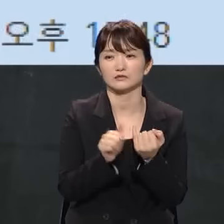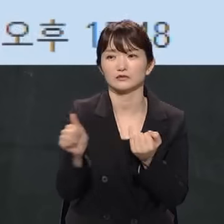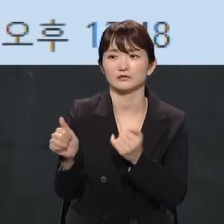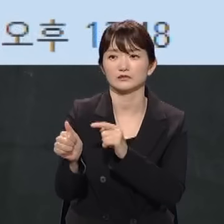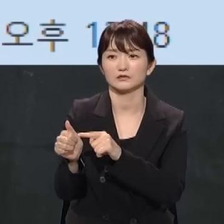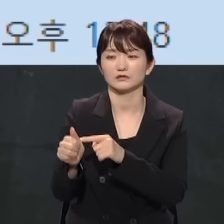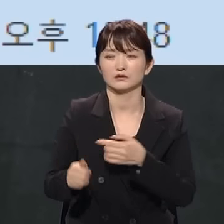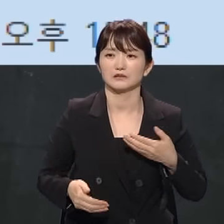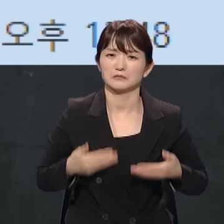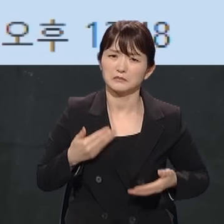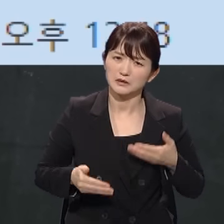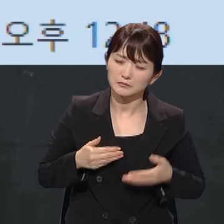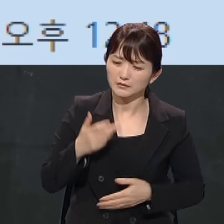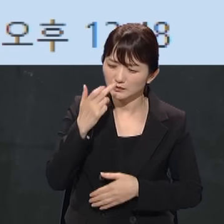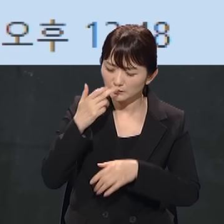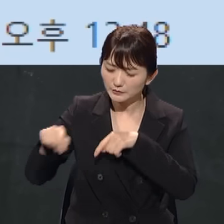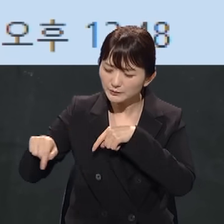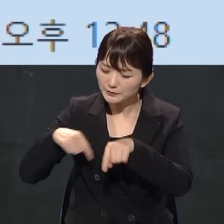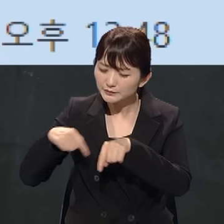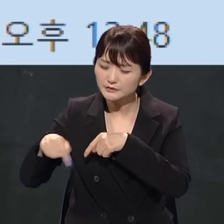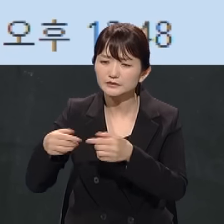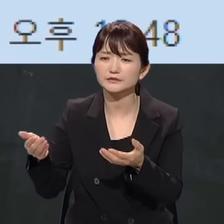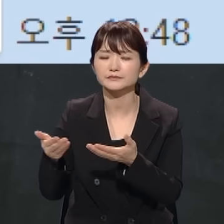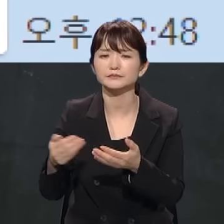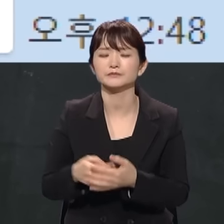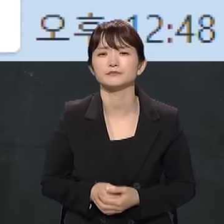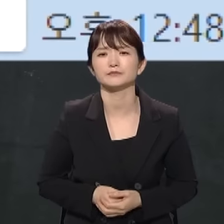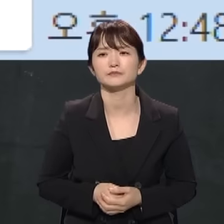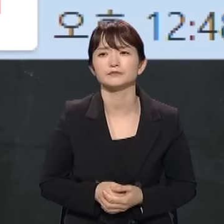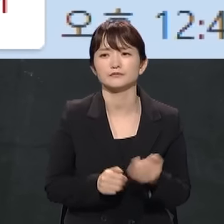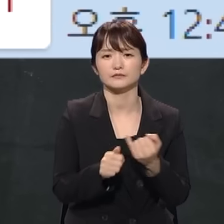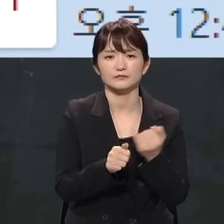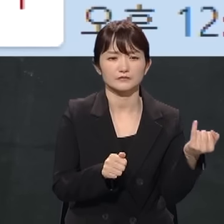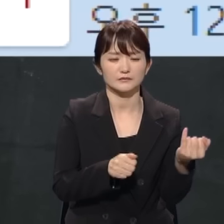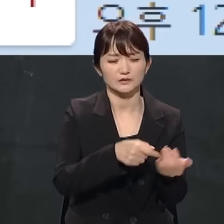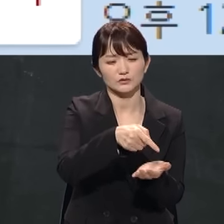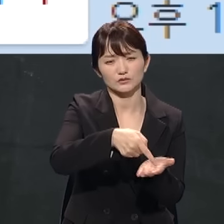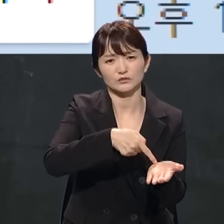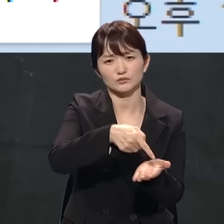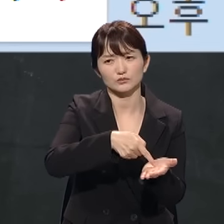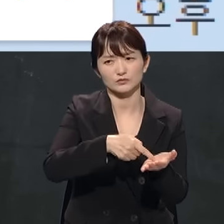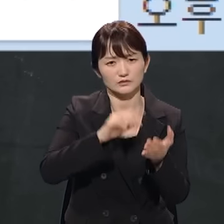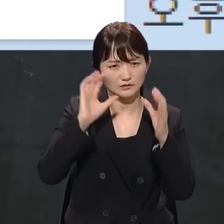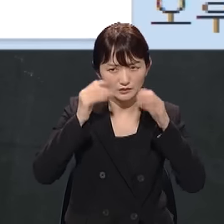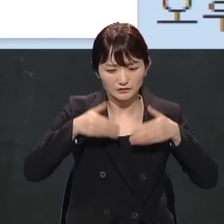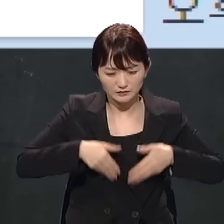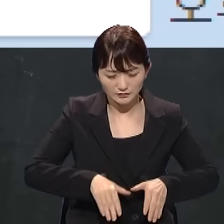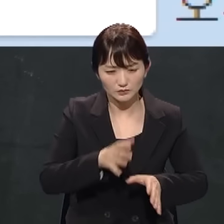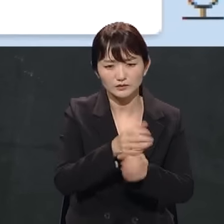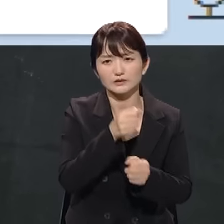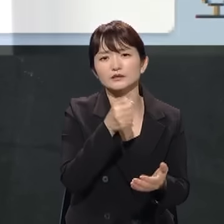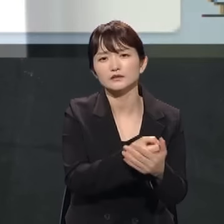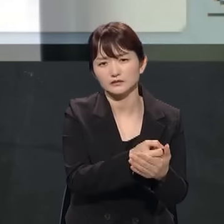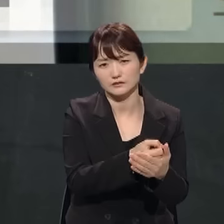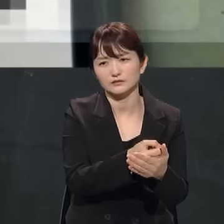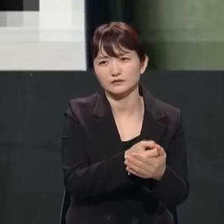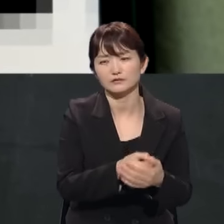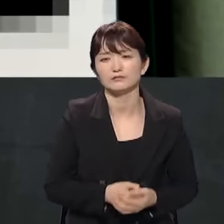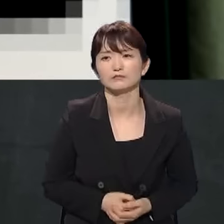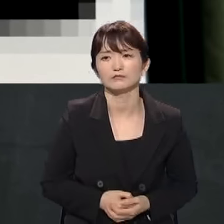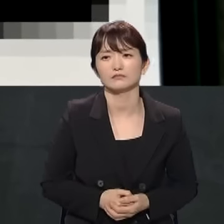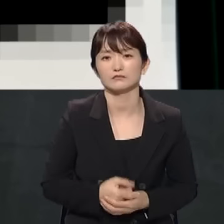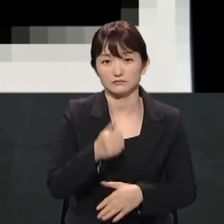좀 바쁘게 코치 생활을 하다 보니까 아내는 제왕절개로 지금 아이를 낳기로 일정을 잡았던 것 같은데